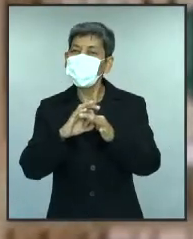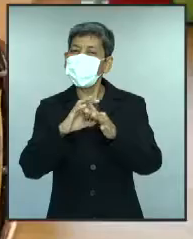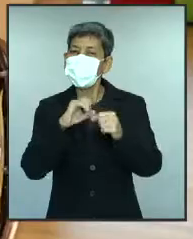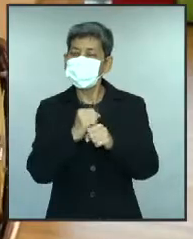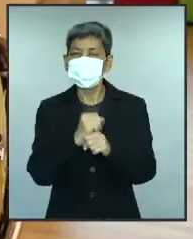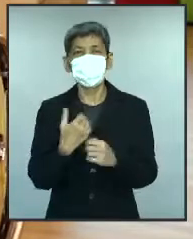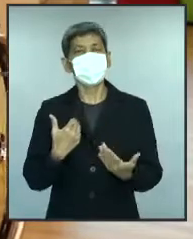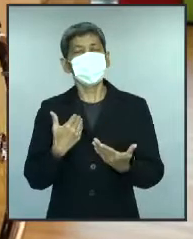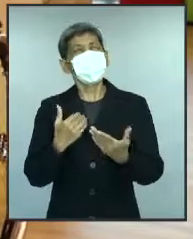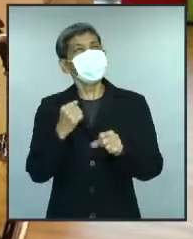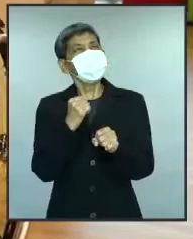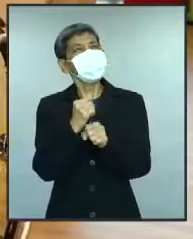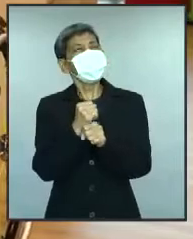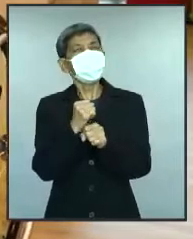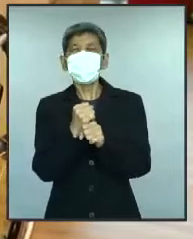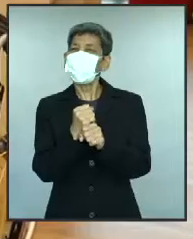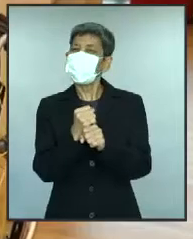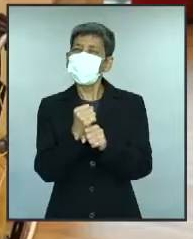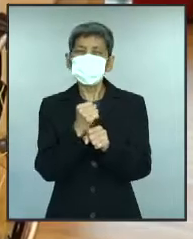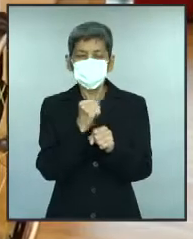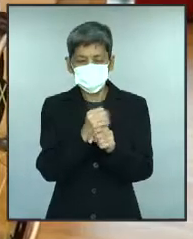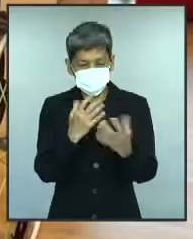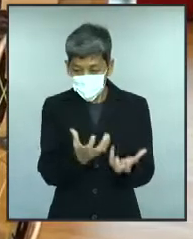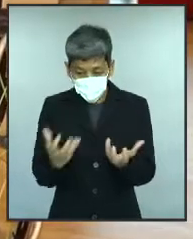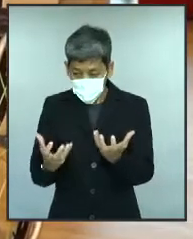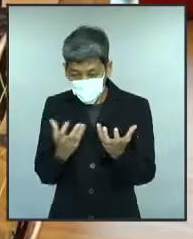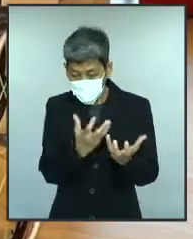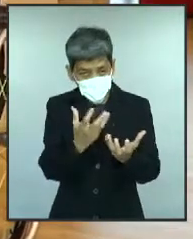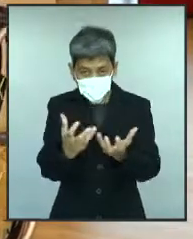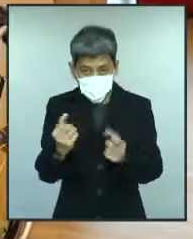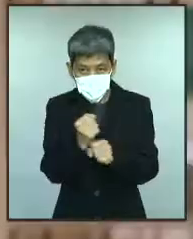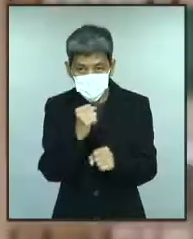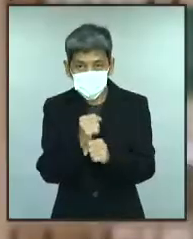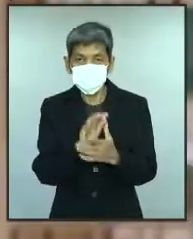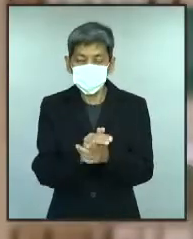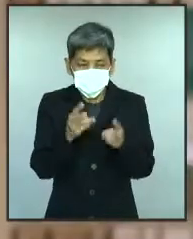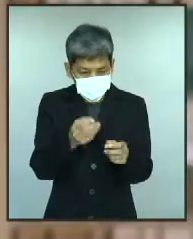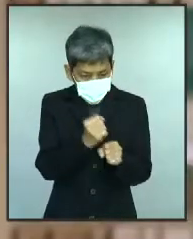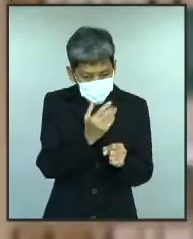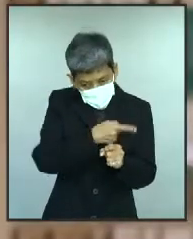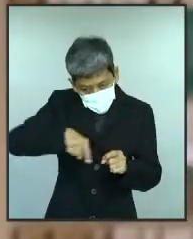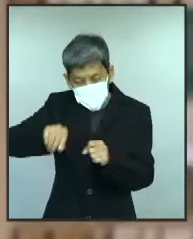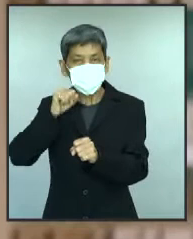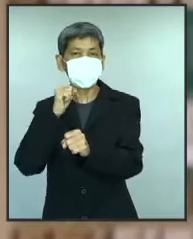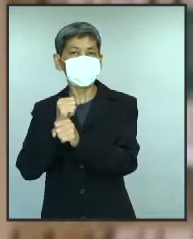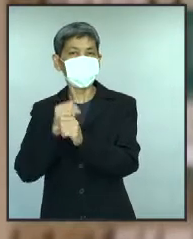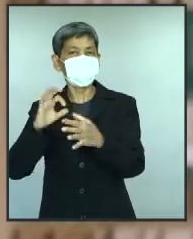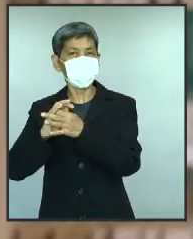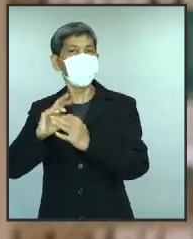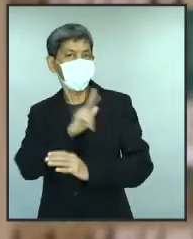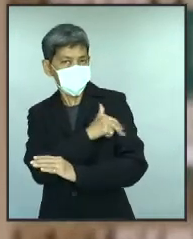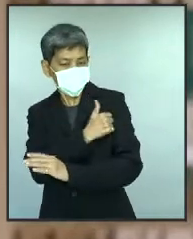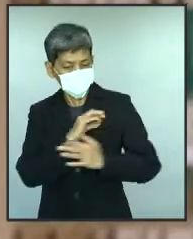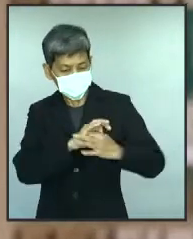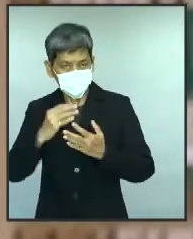ของไบโอเมคานิกส์ก็คือเป็นทางเอาประยุกต์งานทางด้านกลศาสตร์เอามาใช้กับทางด้านการ